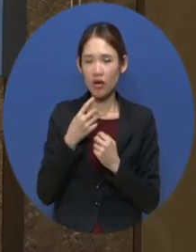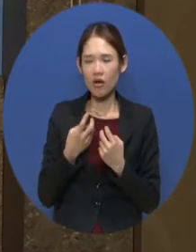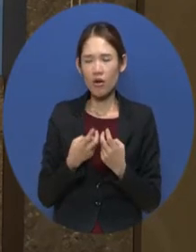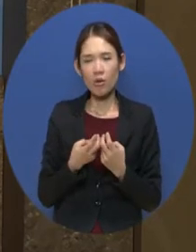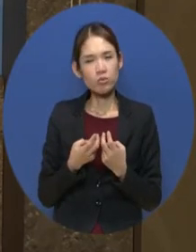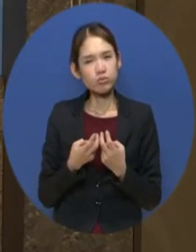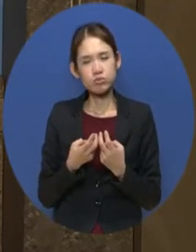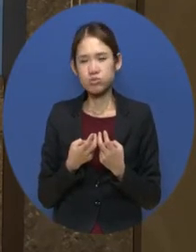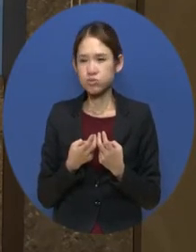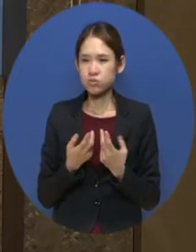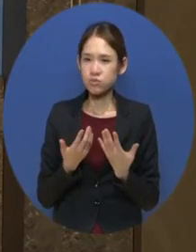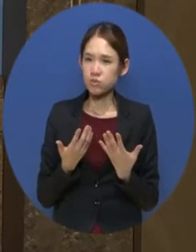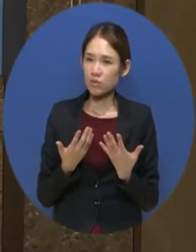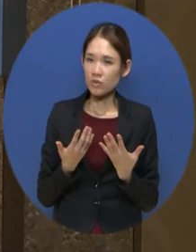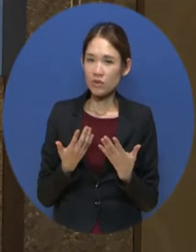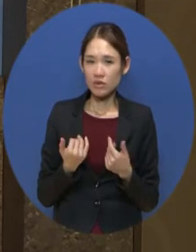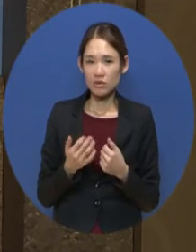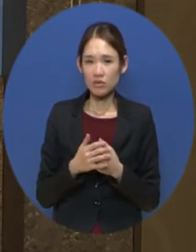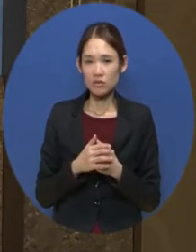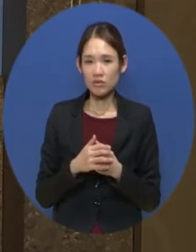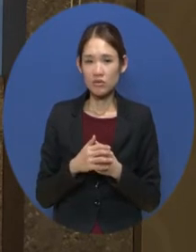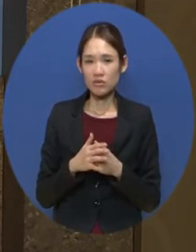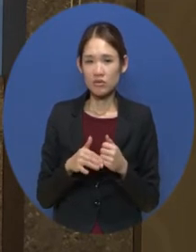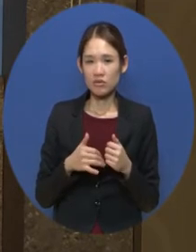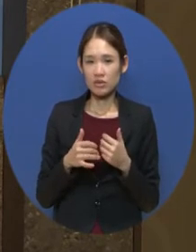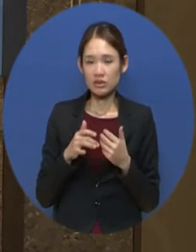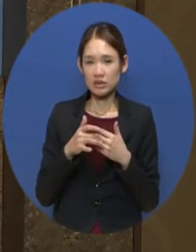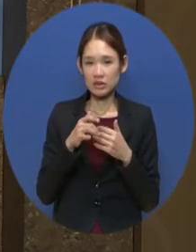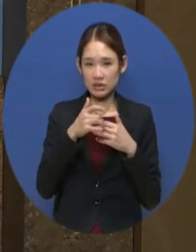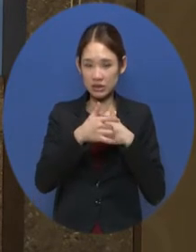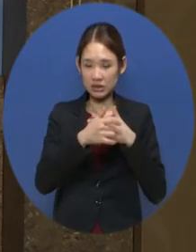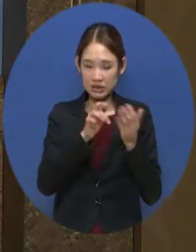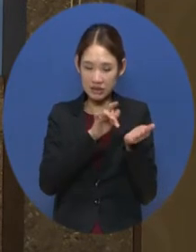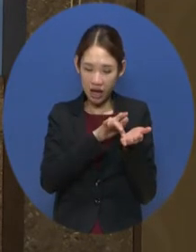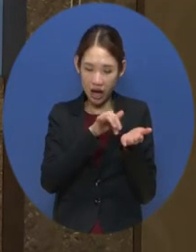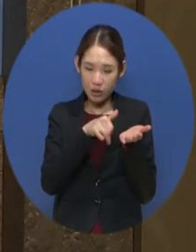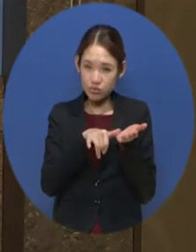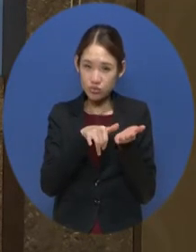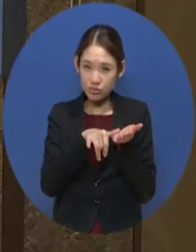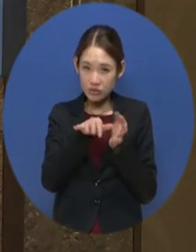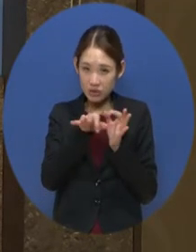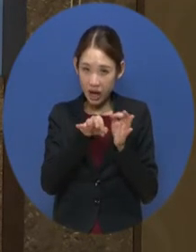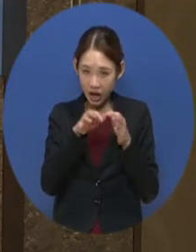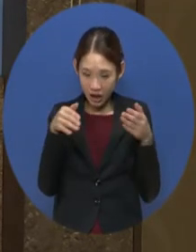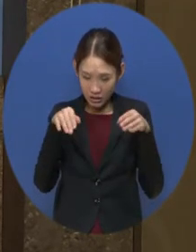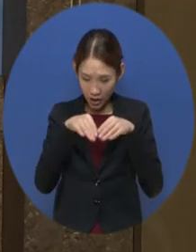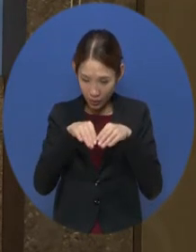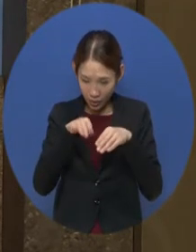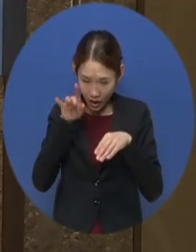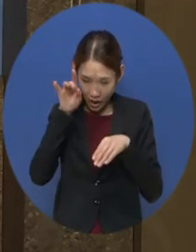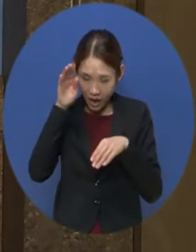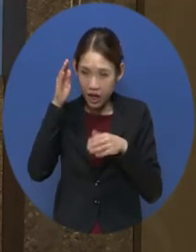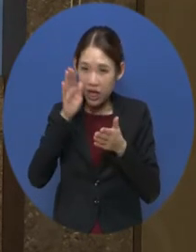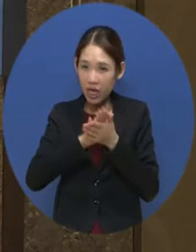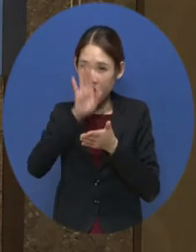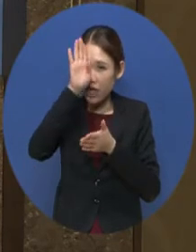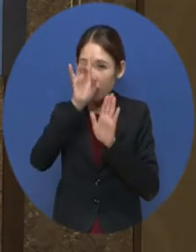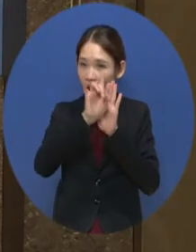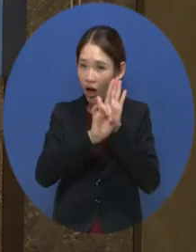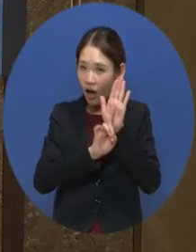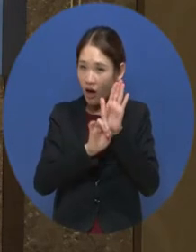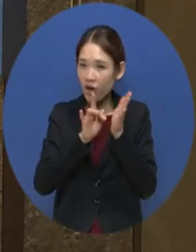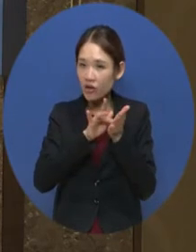될지도 모르고, 예, 그런 상황에서 의약품 상자를 보니까는 이 해열제가 보이더라고요. 그래서